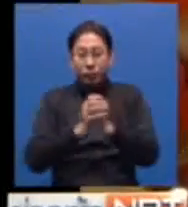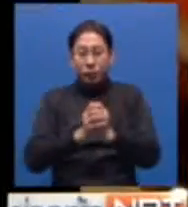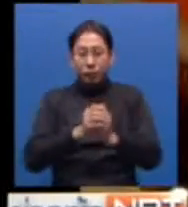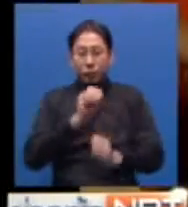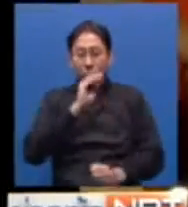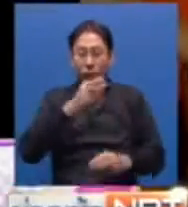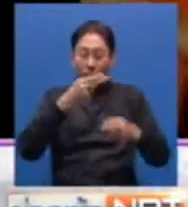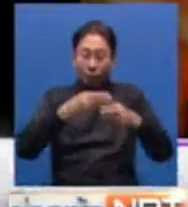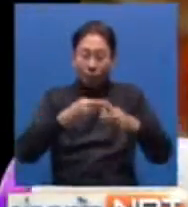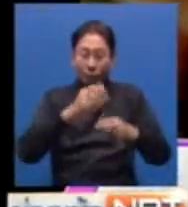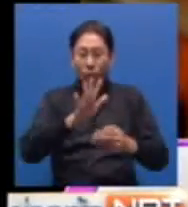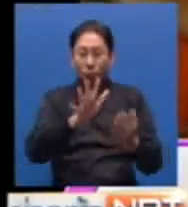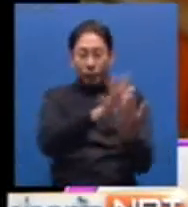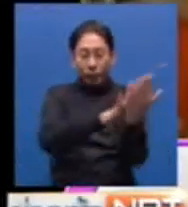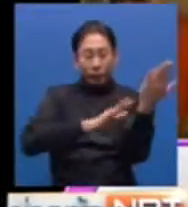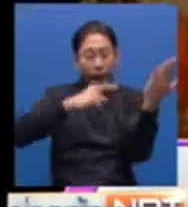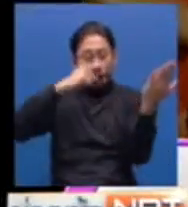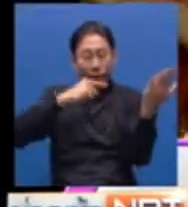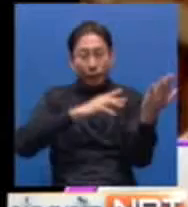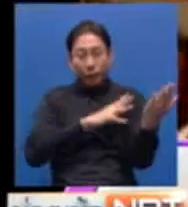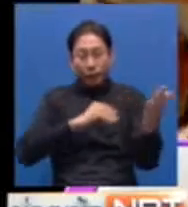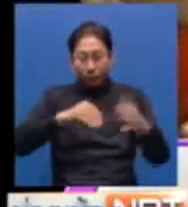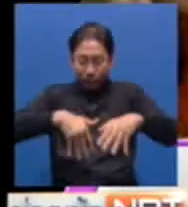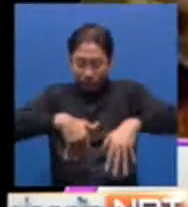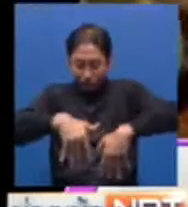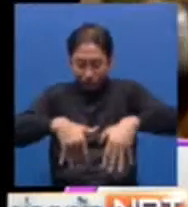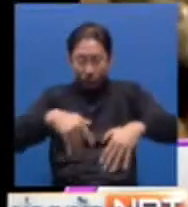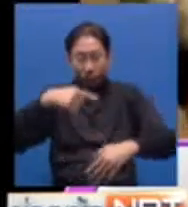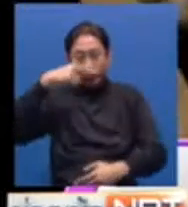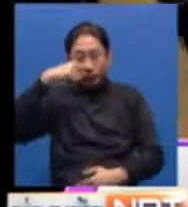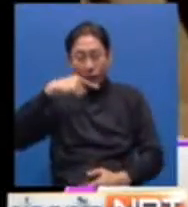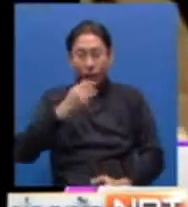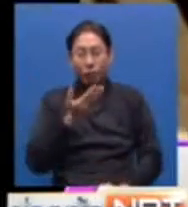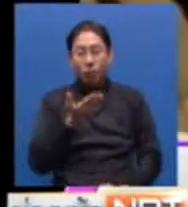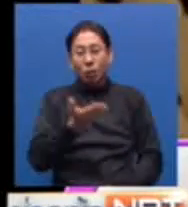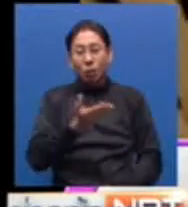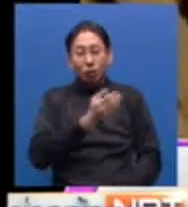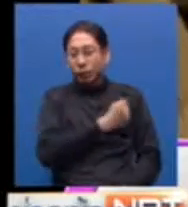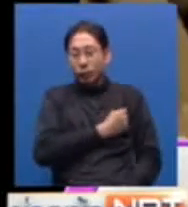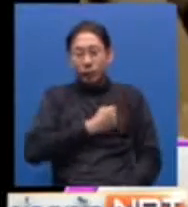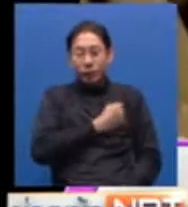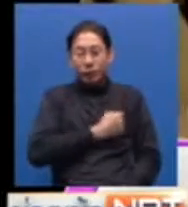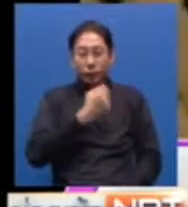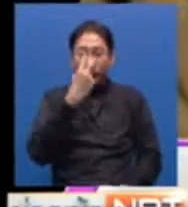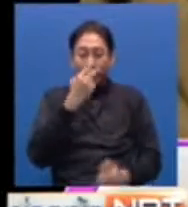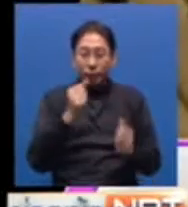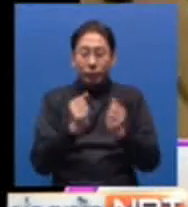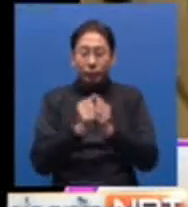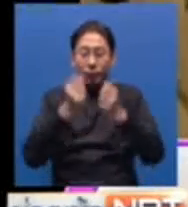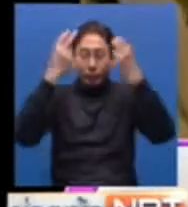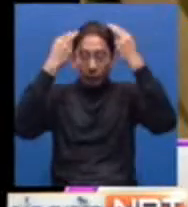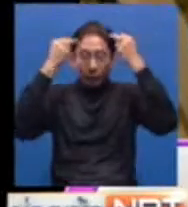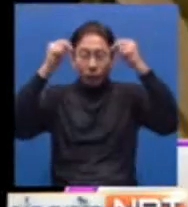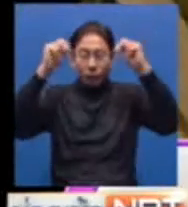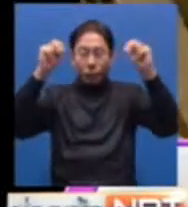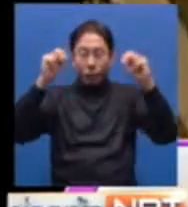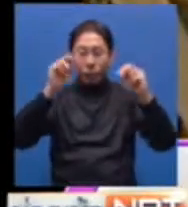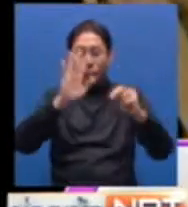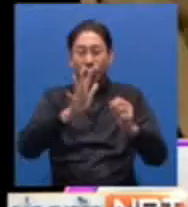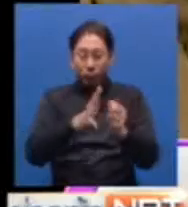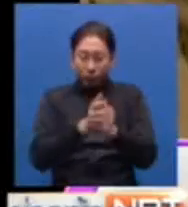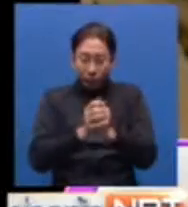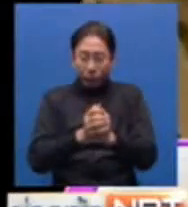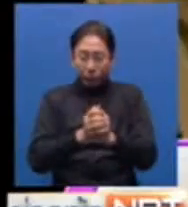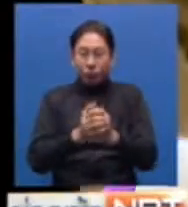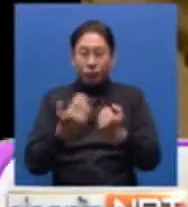ในนามของรัฐบาลไทยและประชาชนชาวไทยขอแสดงความเสียใจอย่างสุดซึ้งต่อท่านนายกรัฐมนตรีและประชาชนชาวจีน